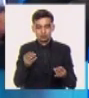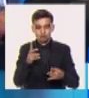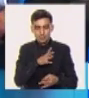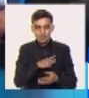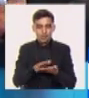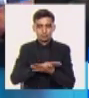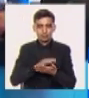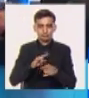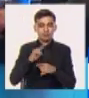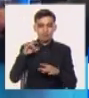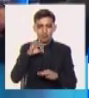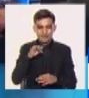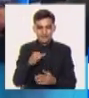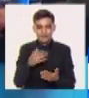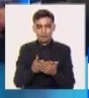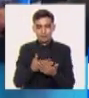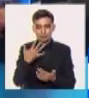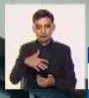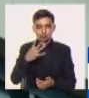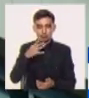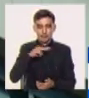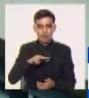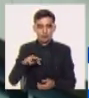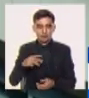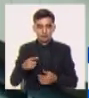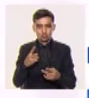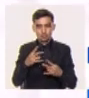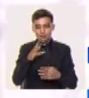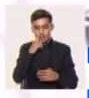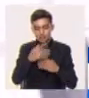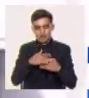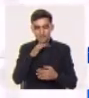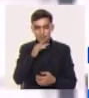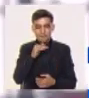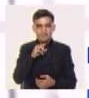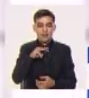В общей сложности больше 54 миллионов тенге. В ближайшее время Фемида